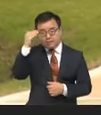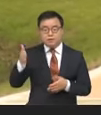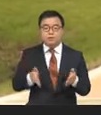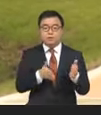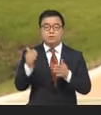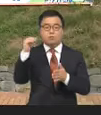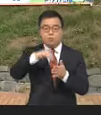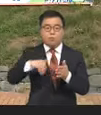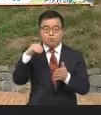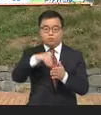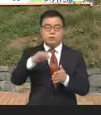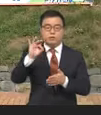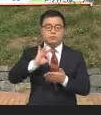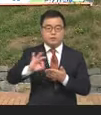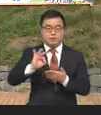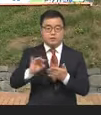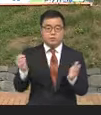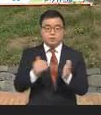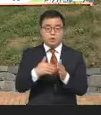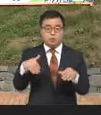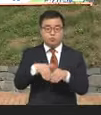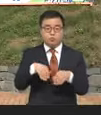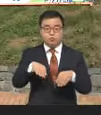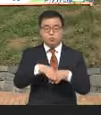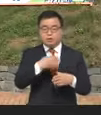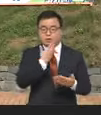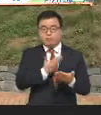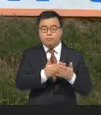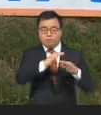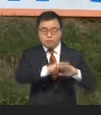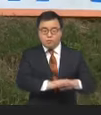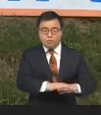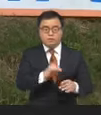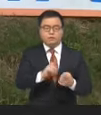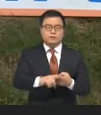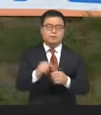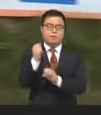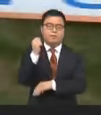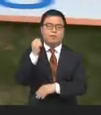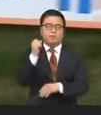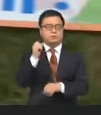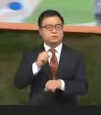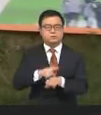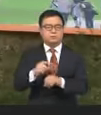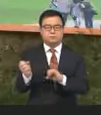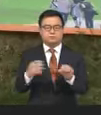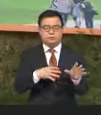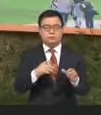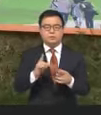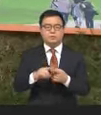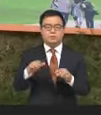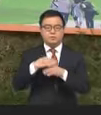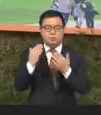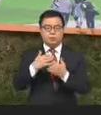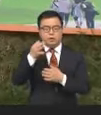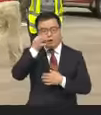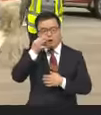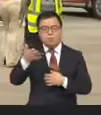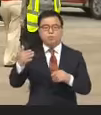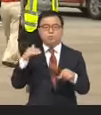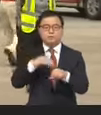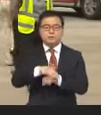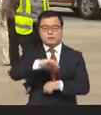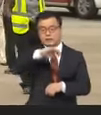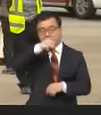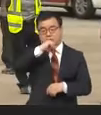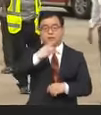쓰였습니다. 문화재 보존이라는 본질은 잊은 채 세계문화유산 등재를 위한 보여주기식 예산 편성만 한